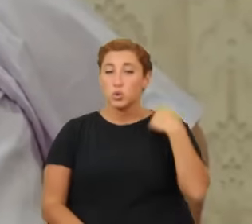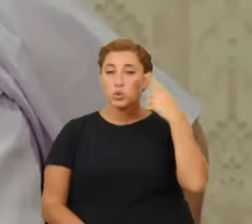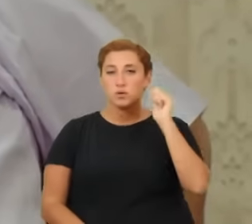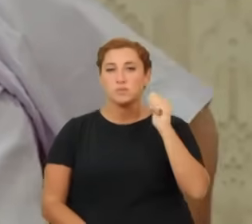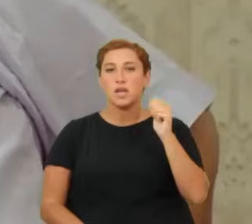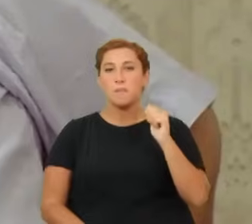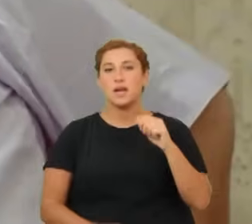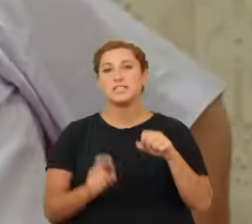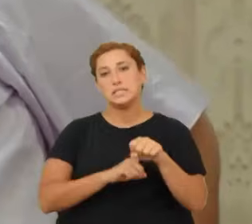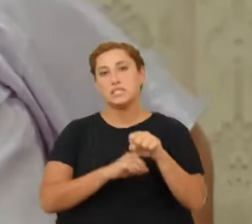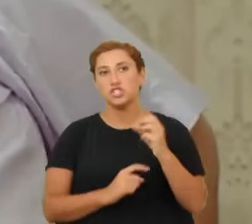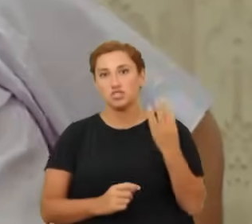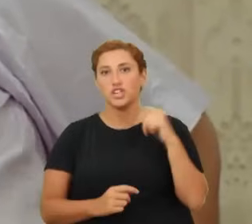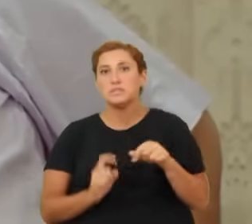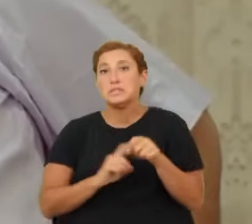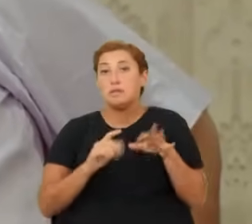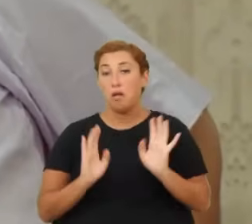Düşündüğüm zaman genelde sinirlenirim ben.